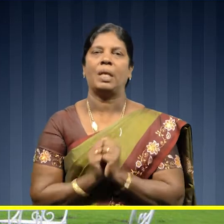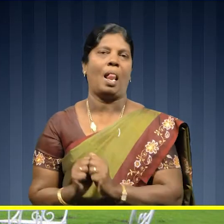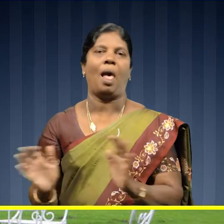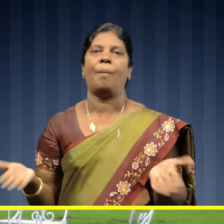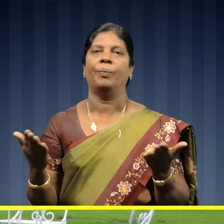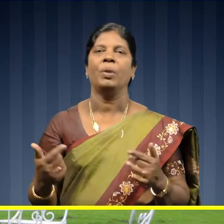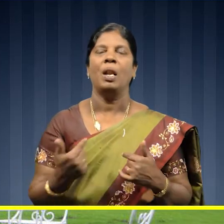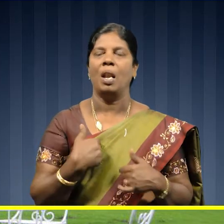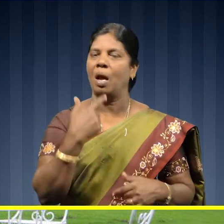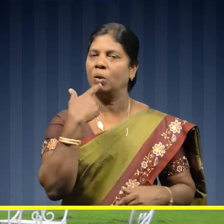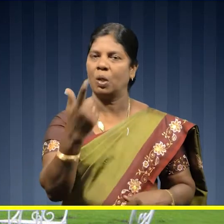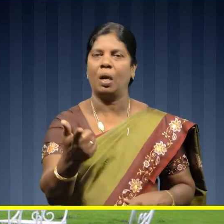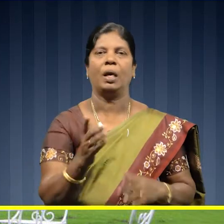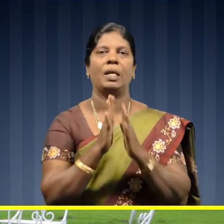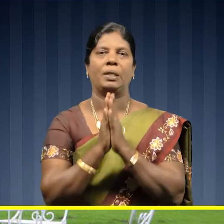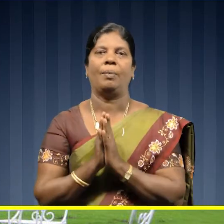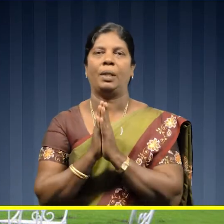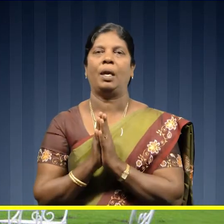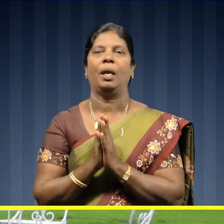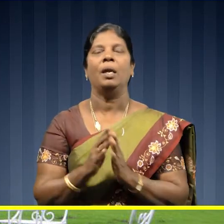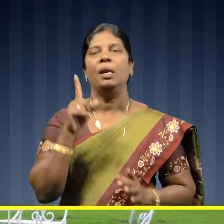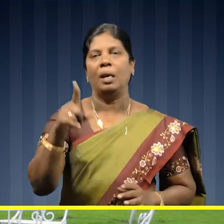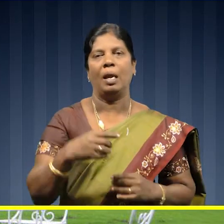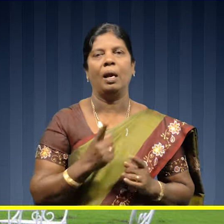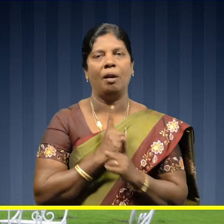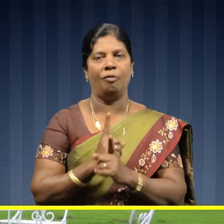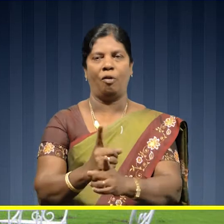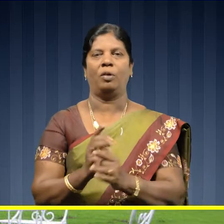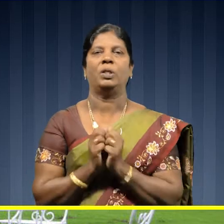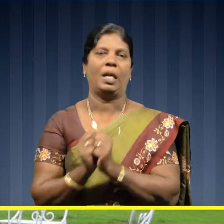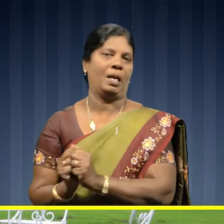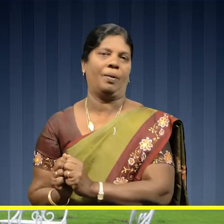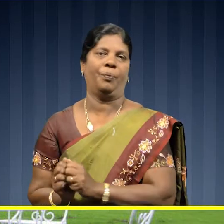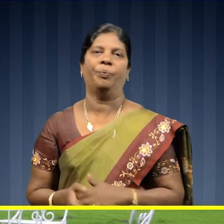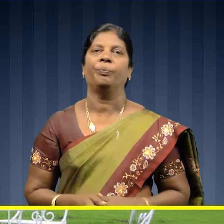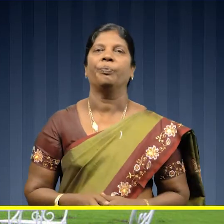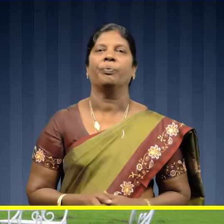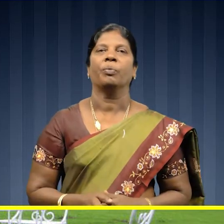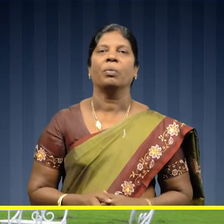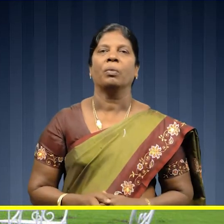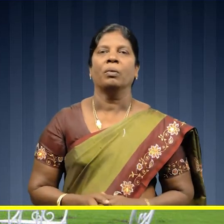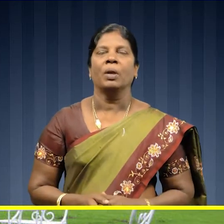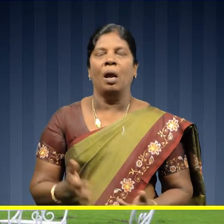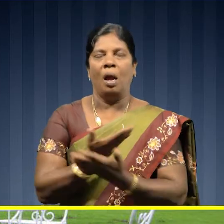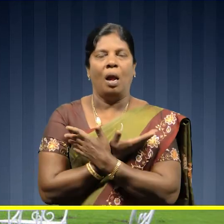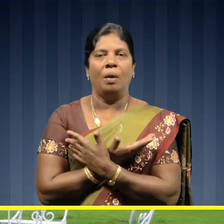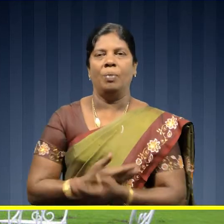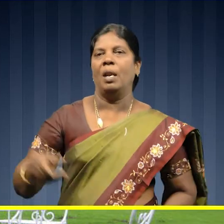எடுத்துக்கொண்டு நீங்கள் பிரார்த்தனை செய்யலாம். நான் சொல்லுகிற ஜெபத்தை நீங்கள் பின்தொடர்ந்து செய்யலாம்.